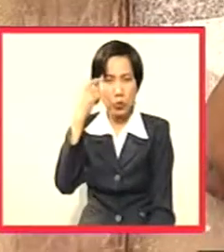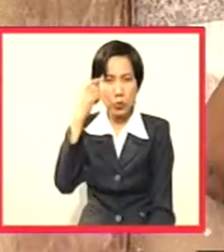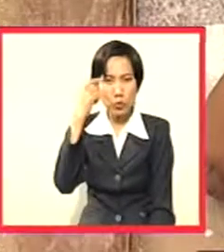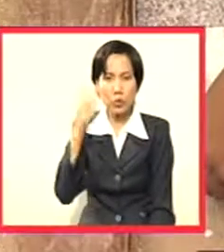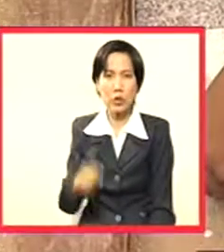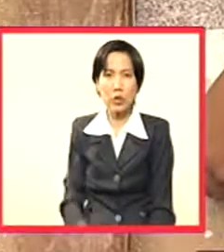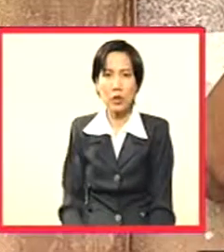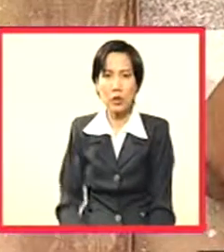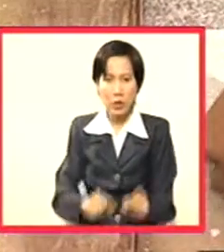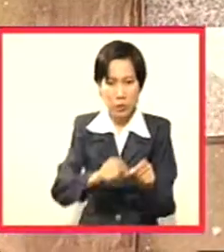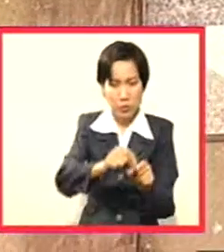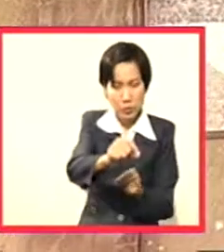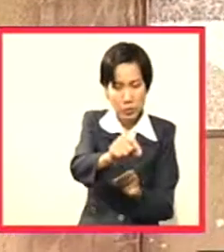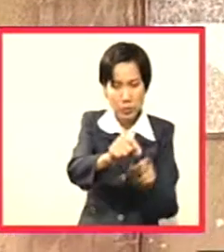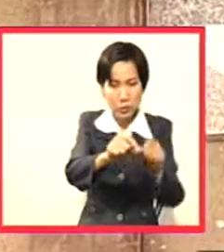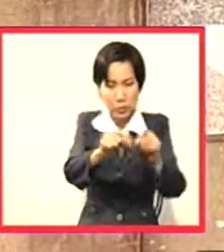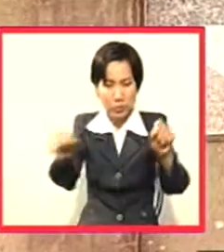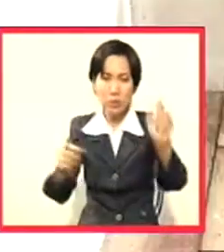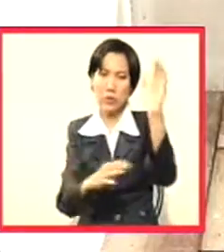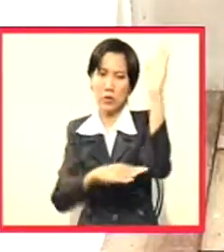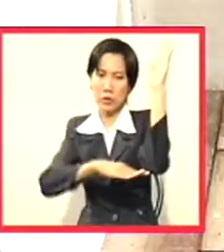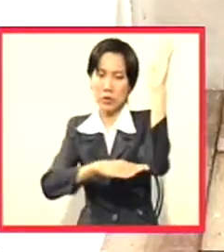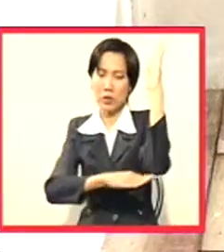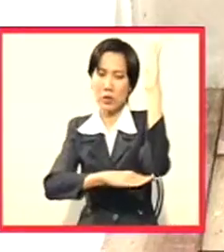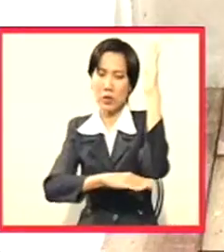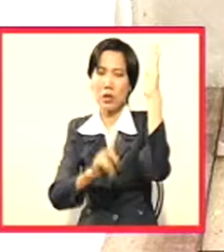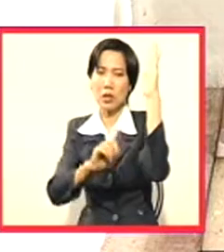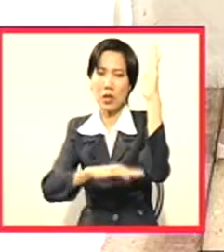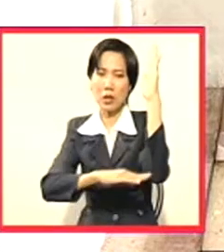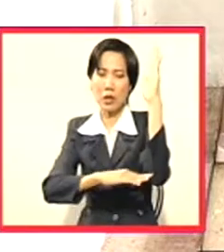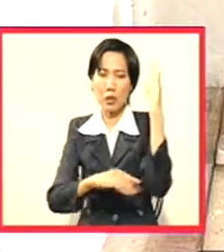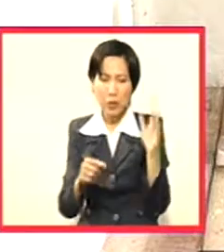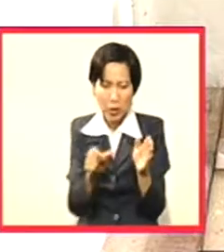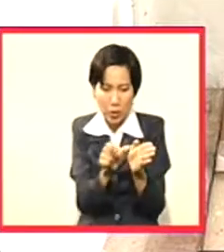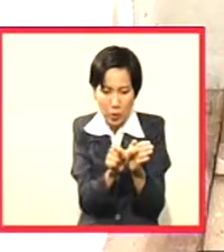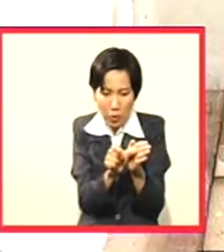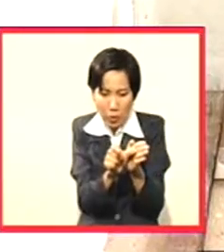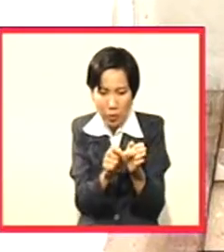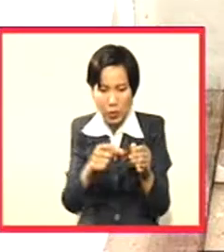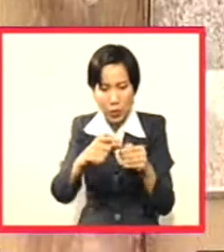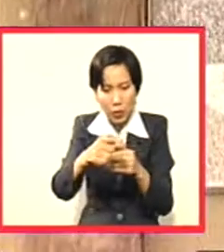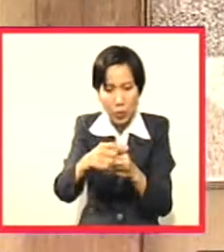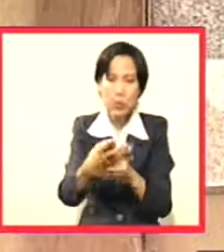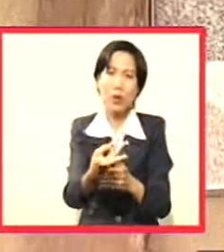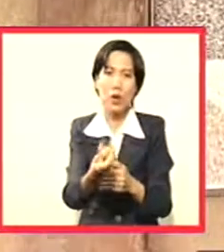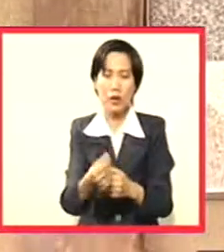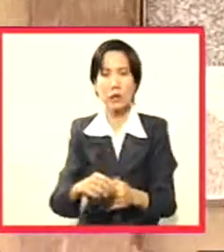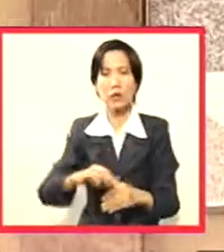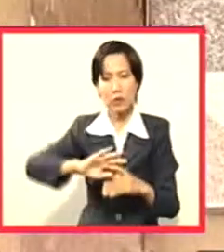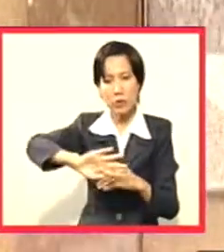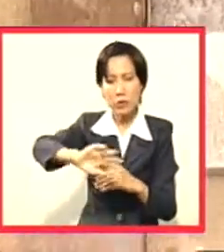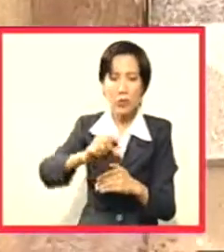พื้นที่ที่จะปูกระเบื้องนั้นได้ฉากหรือไม่มีเศษกระเบื้องเหลือเท่าใดจะให้เศษกระเบื้องอยู่แถบไหนนั่นเ